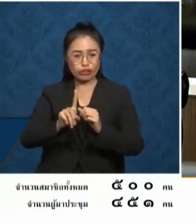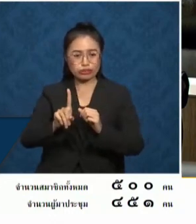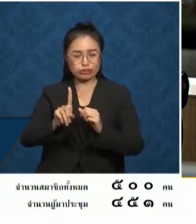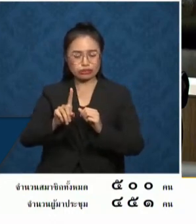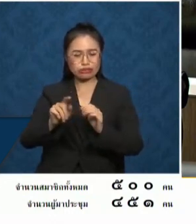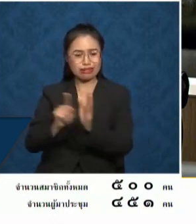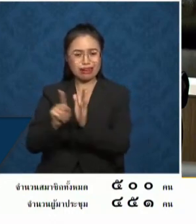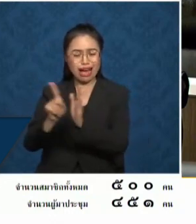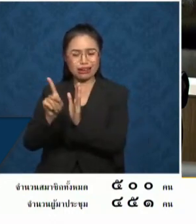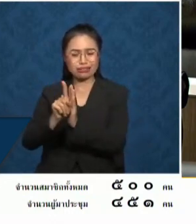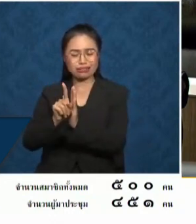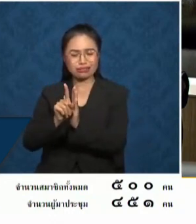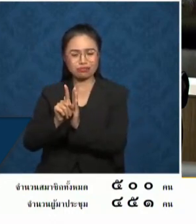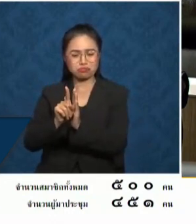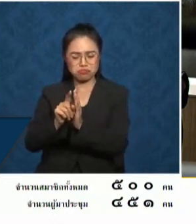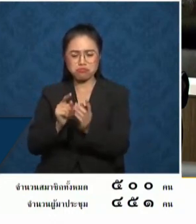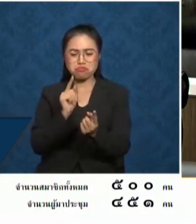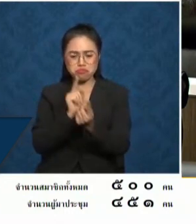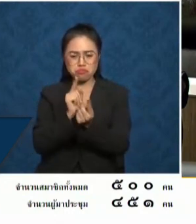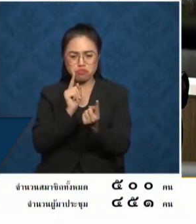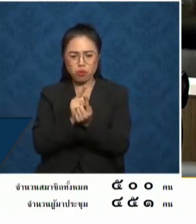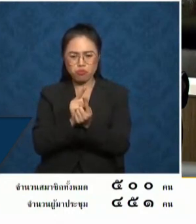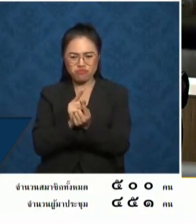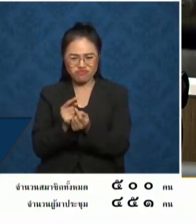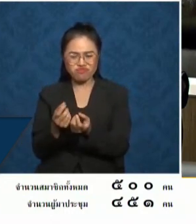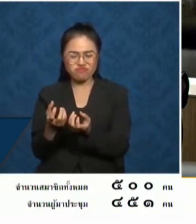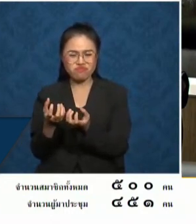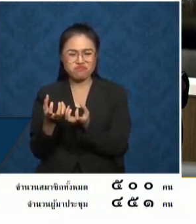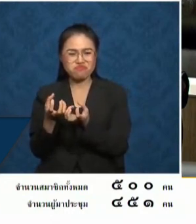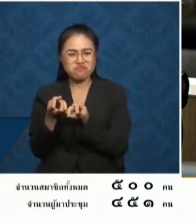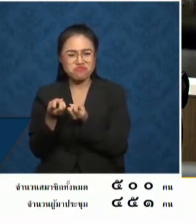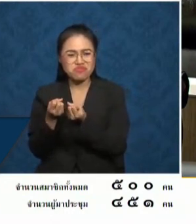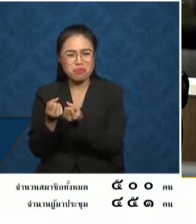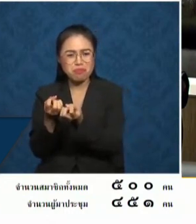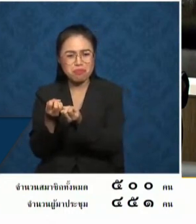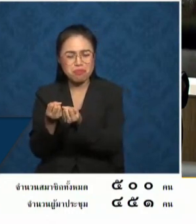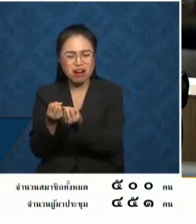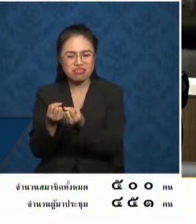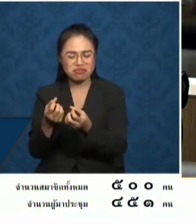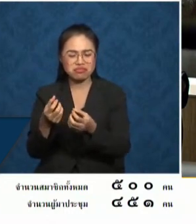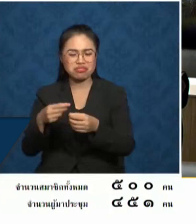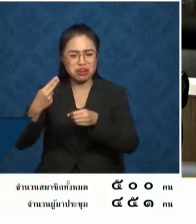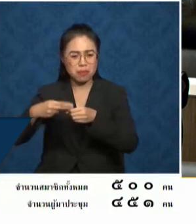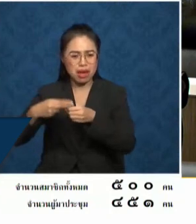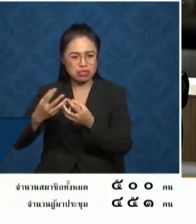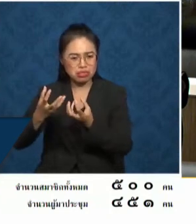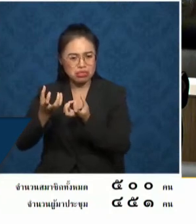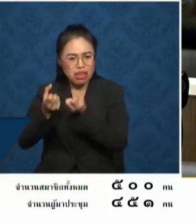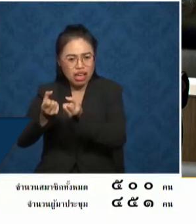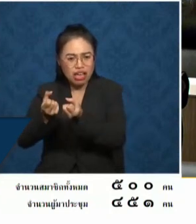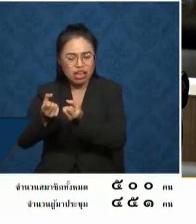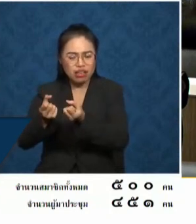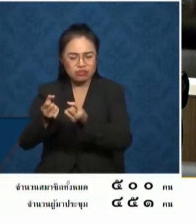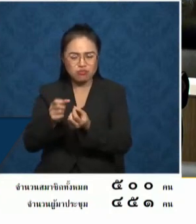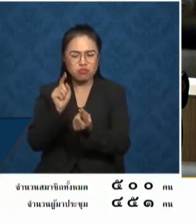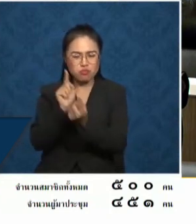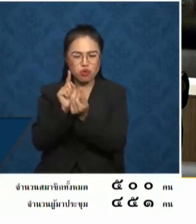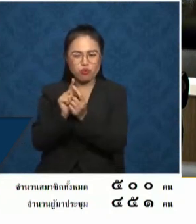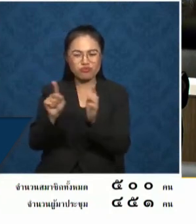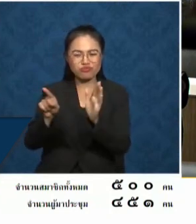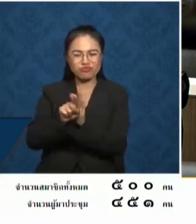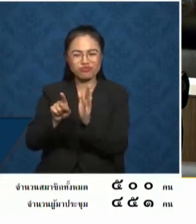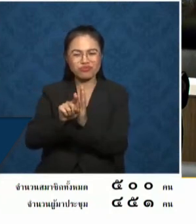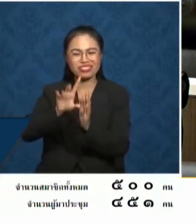28ครั้งและพบก้อนดินก้อนน้ำมันดิน 73ครั้งปี